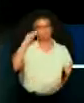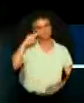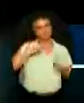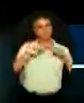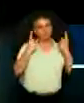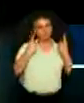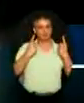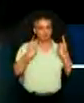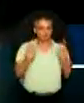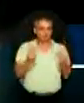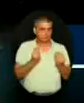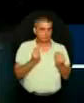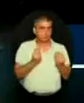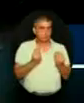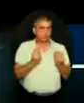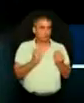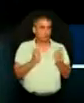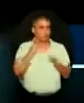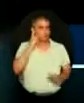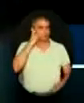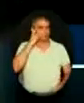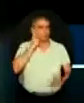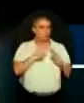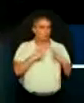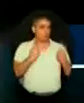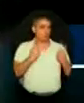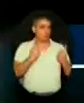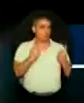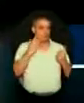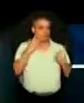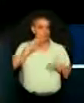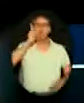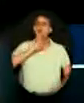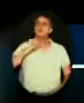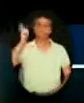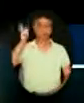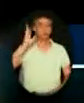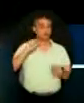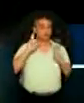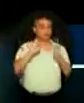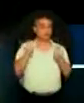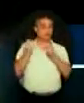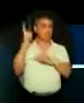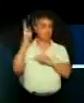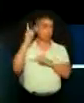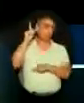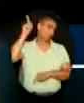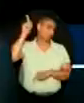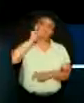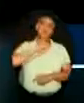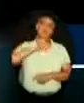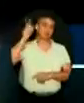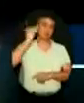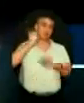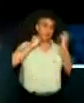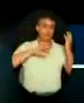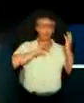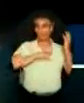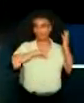אחרת. קורה משהו מאוד מדהיג, מוזר, ברמת הגולן. יש הפסקת אש שם לכאורה בין